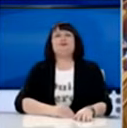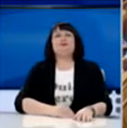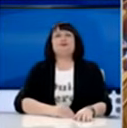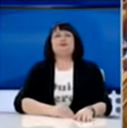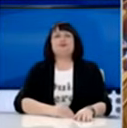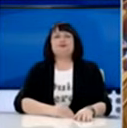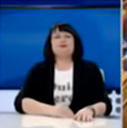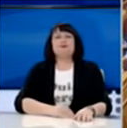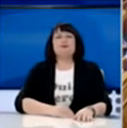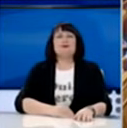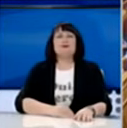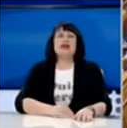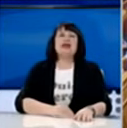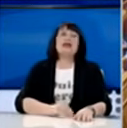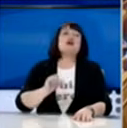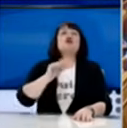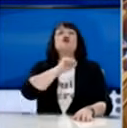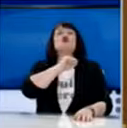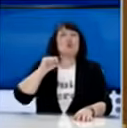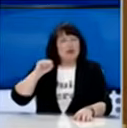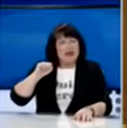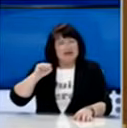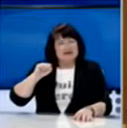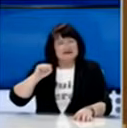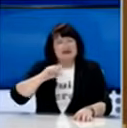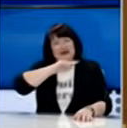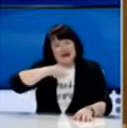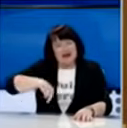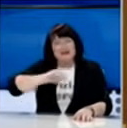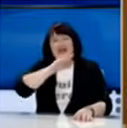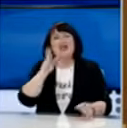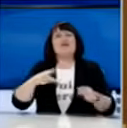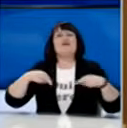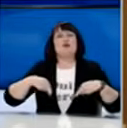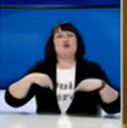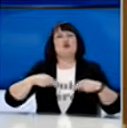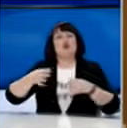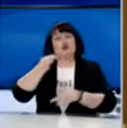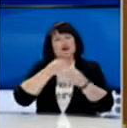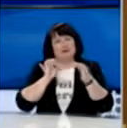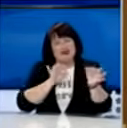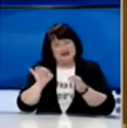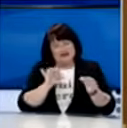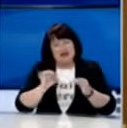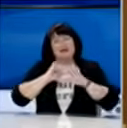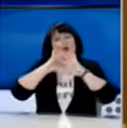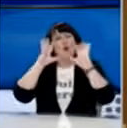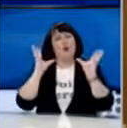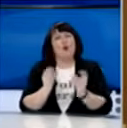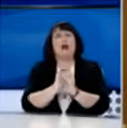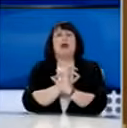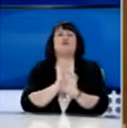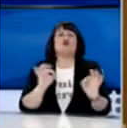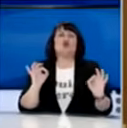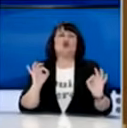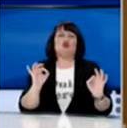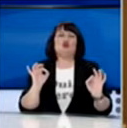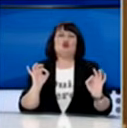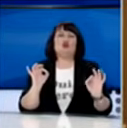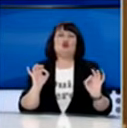Ήρθε ο κύριος Τουρνάς να μας πει ότι είχε κάνει τα σχέδια, ήταν όλα καλώς καμωμένα, αλλά είναι αυτή